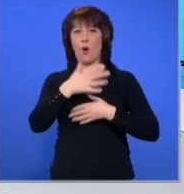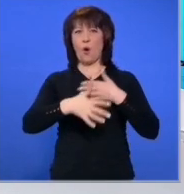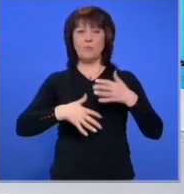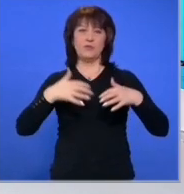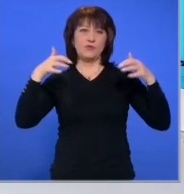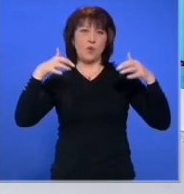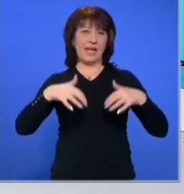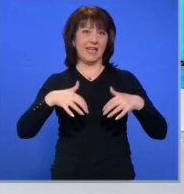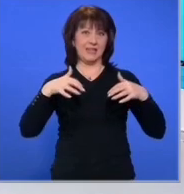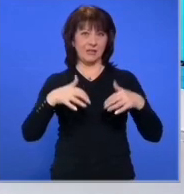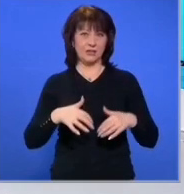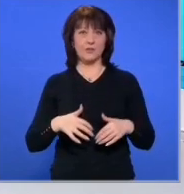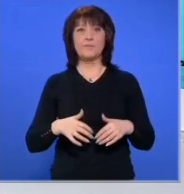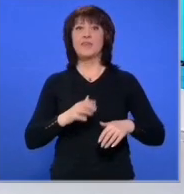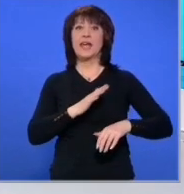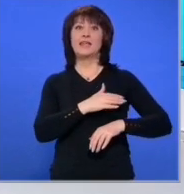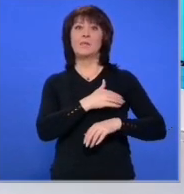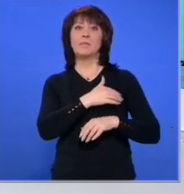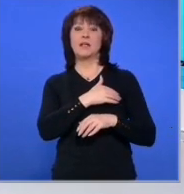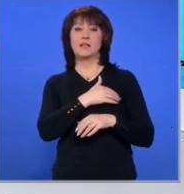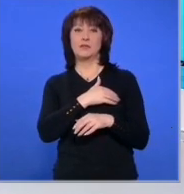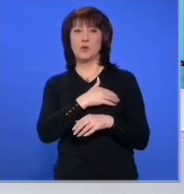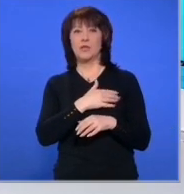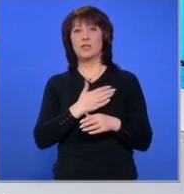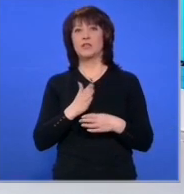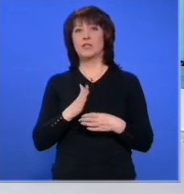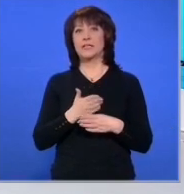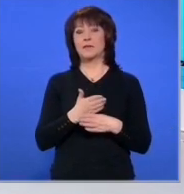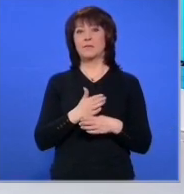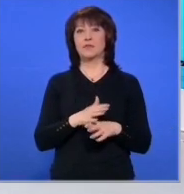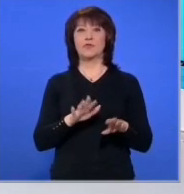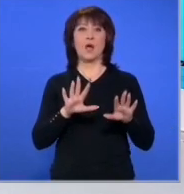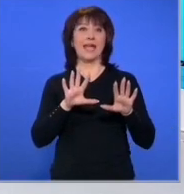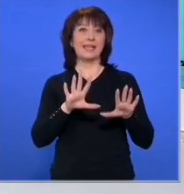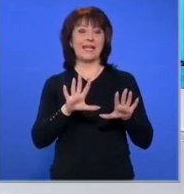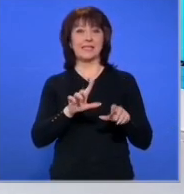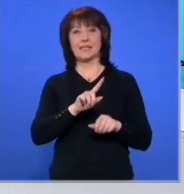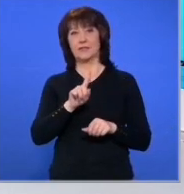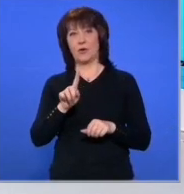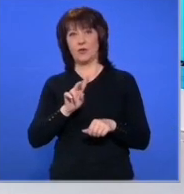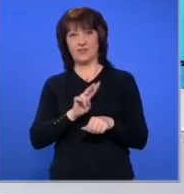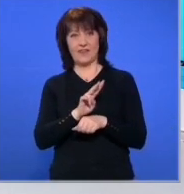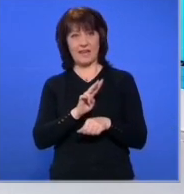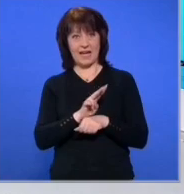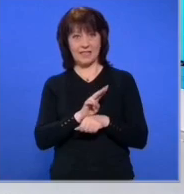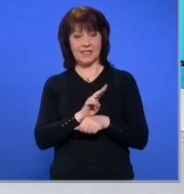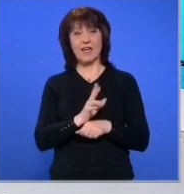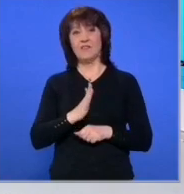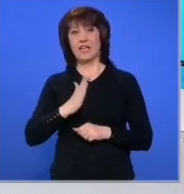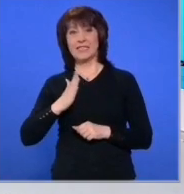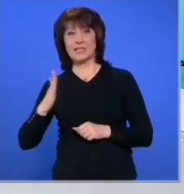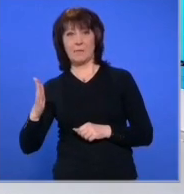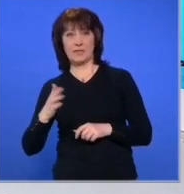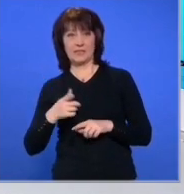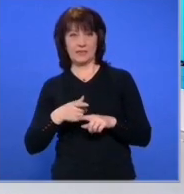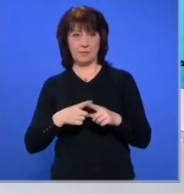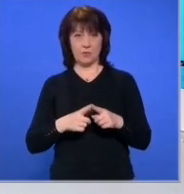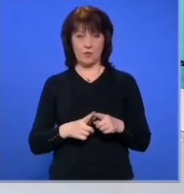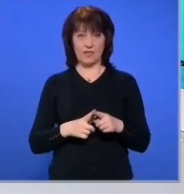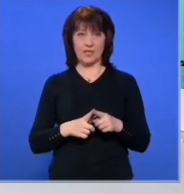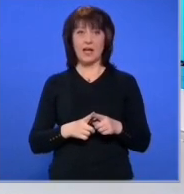извалежи от дъжд. Максималните температури ще са в широки граници от 10-12 градуса в западната половина от